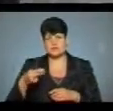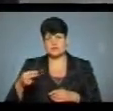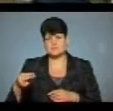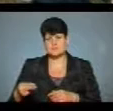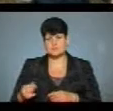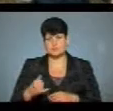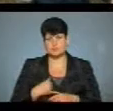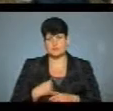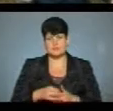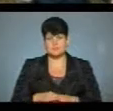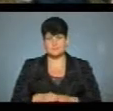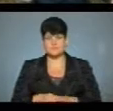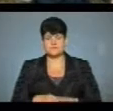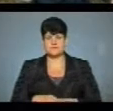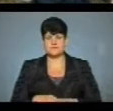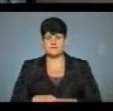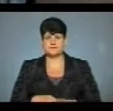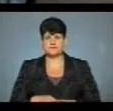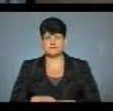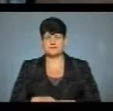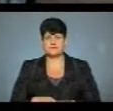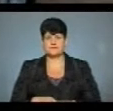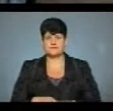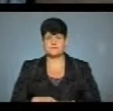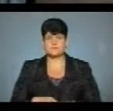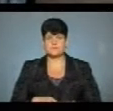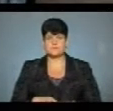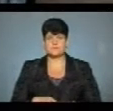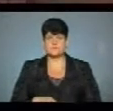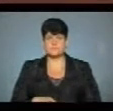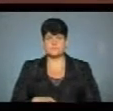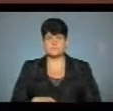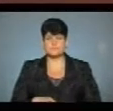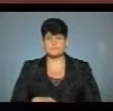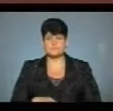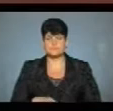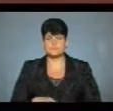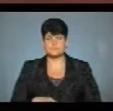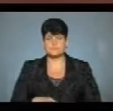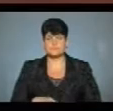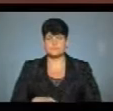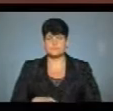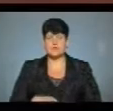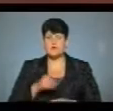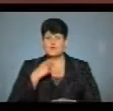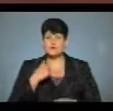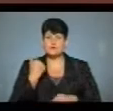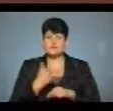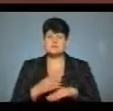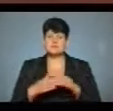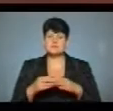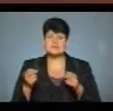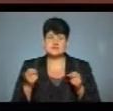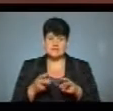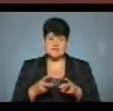тут. Діана Ярошенко, Василь Веселовський. Новини на Суспільному. Тернопіль. За словами головного спеціаліста обласного